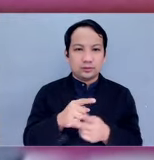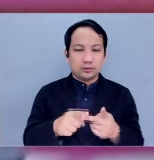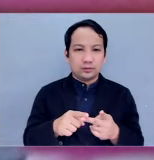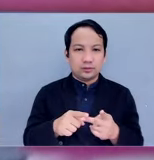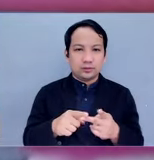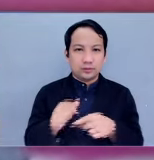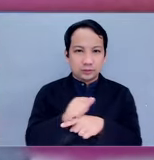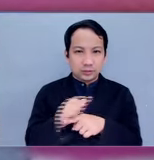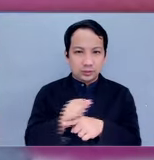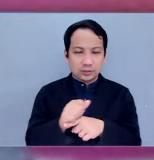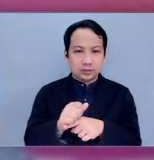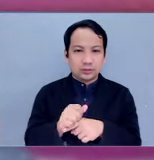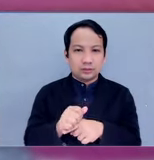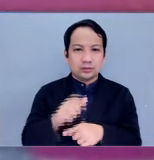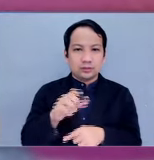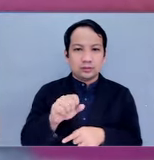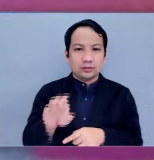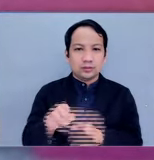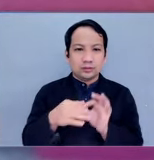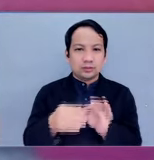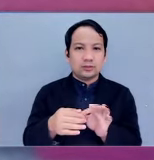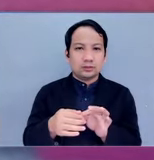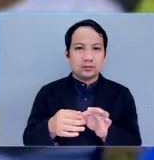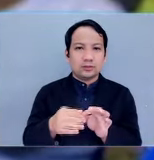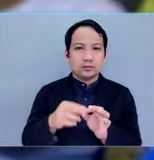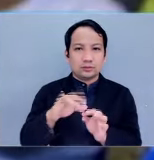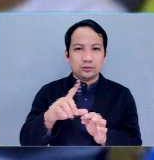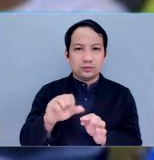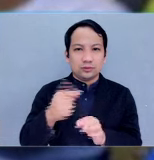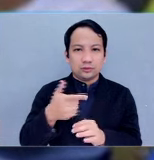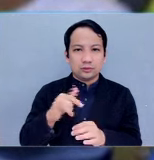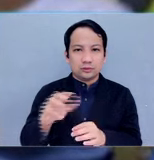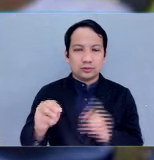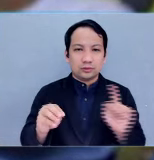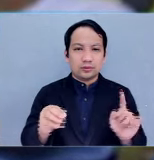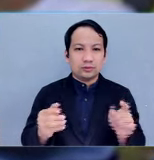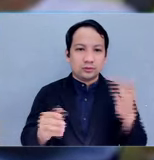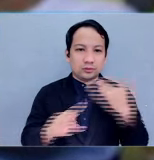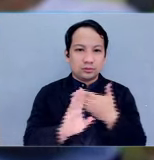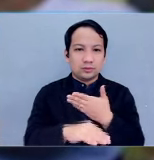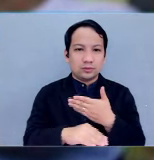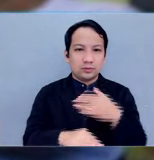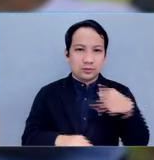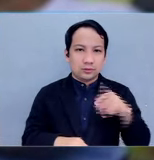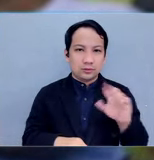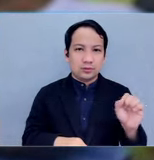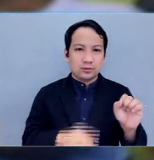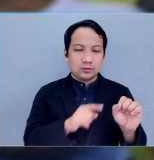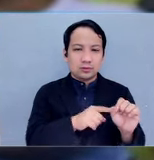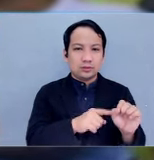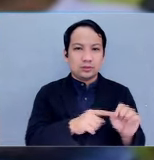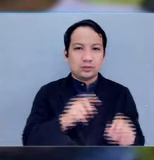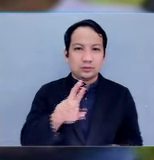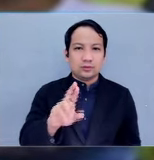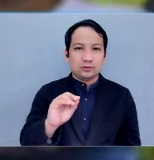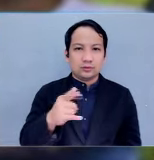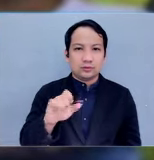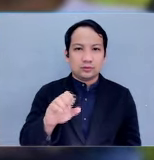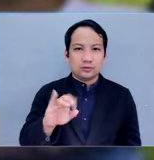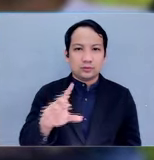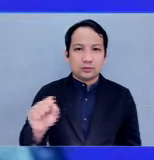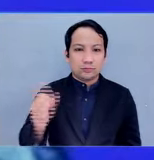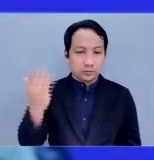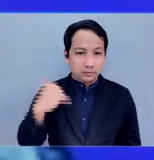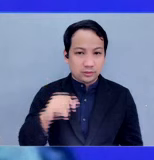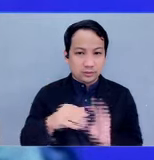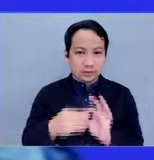San Sebastian College Recoletos Gym. Pangungunahin ito ng nagbabalik pro league coach na si Roger Gorayev na siya rin coach ng